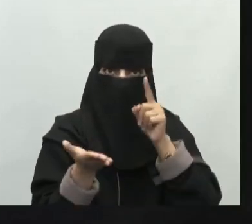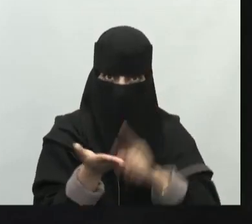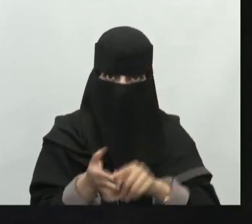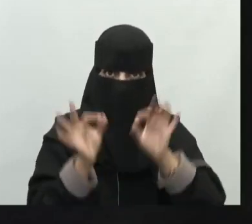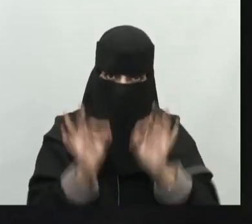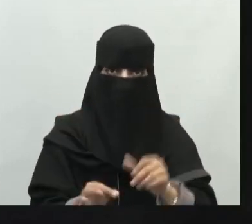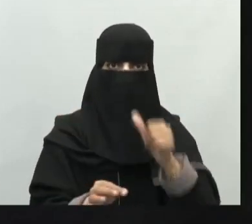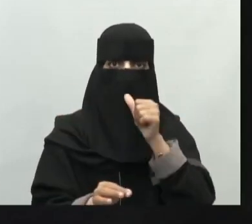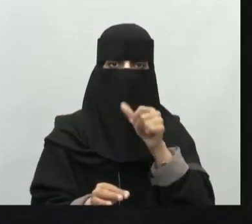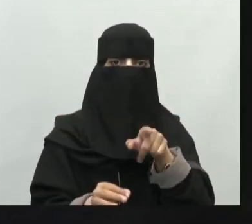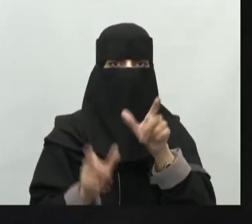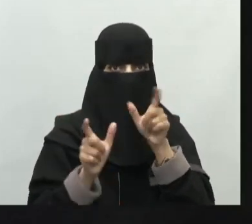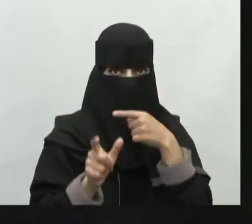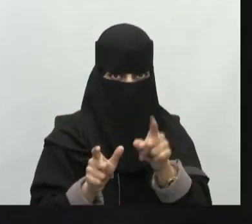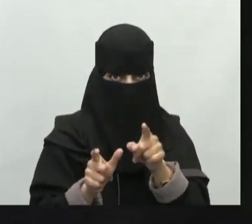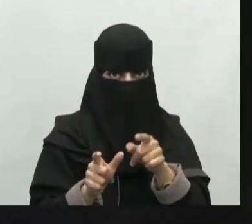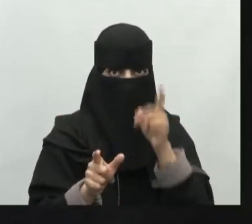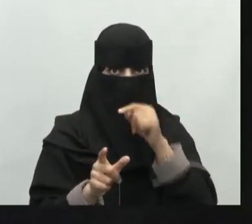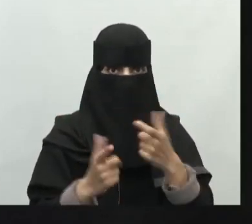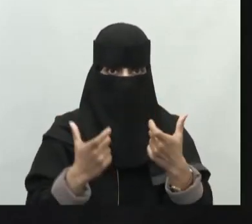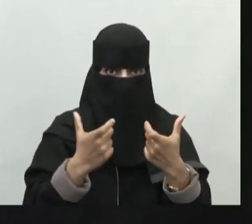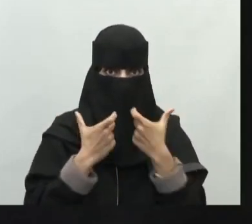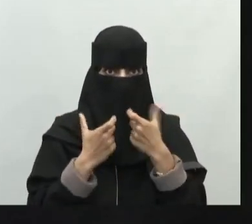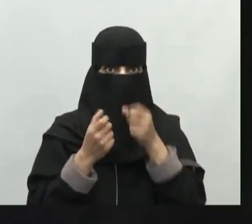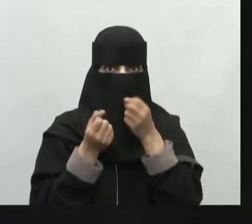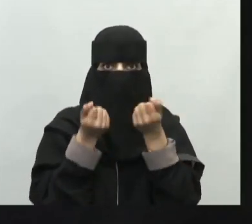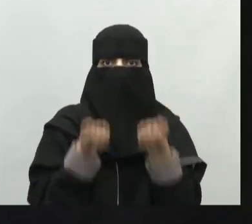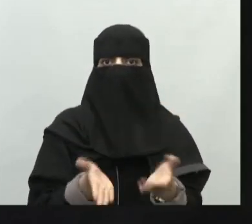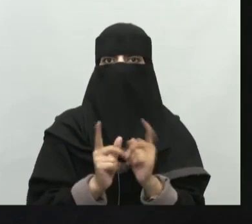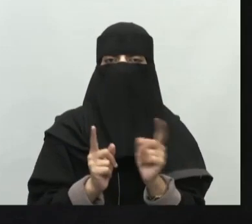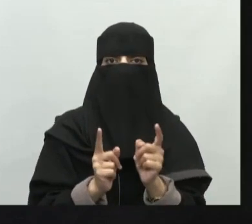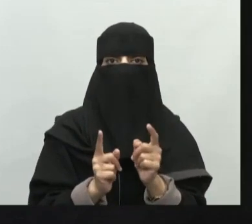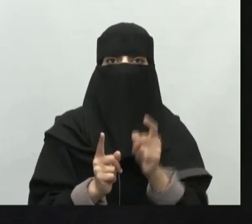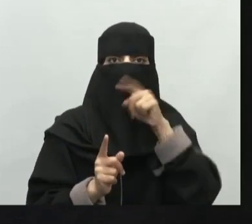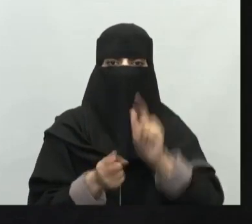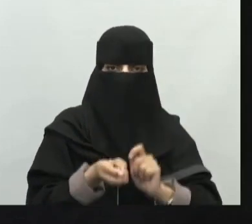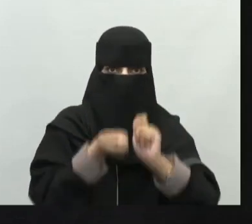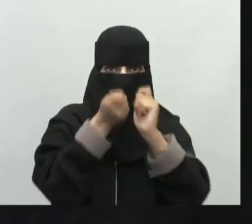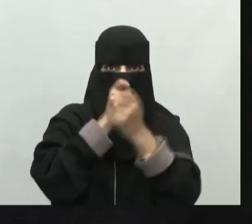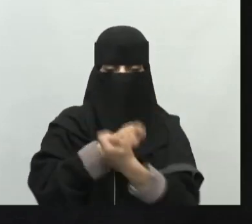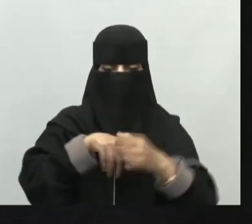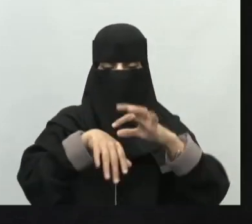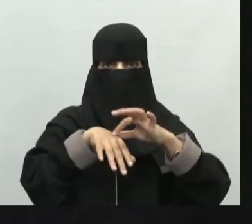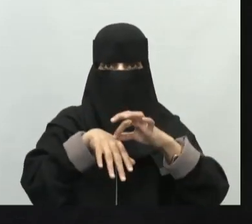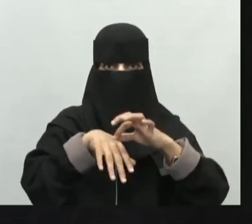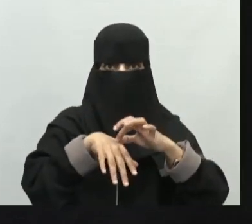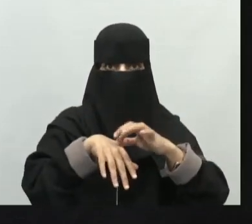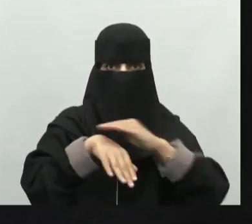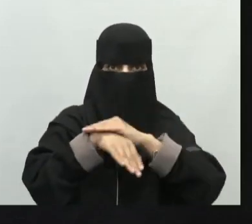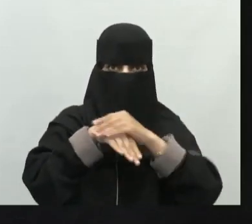للماء فلكي تحافظ على فقدان الماء يتحول جلدها او